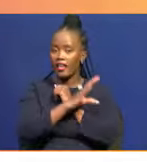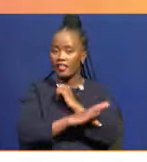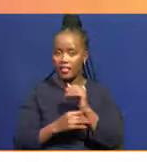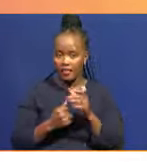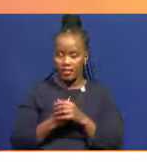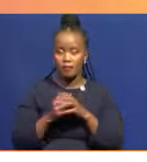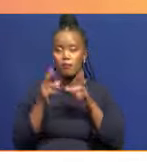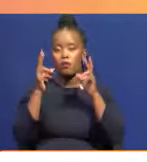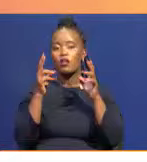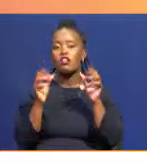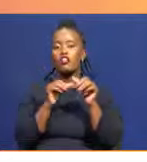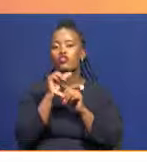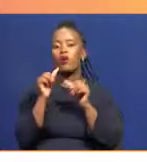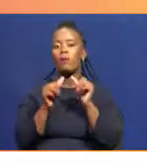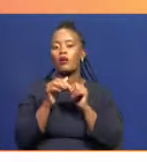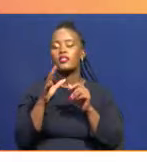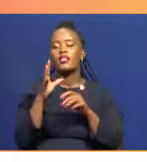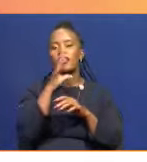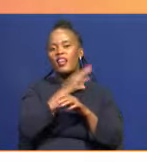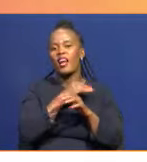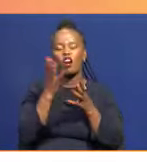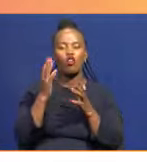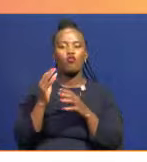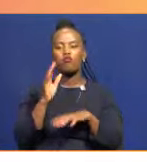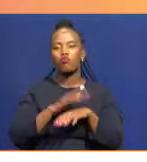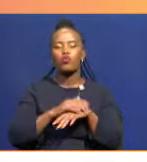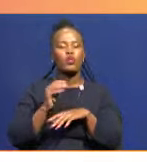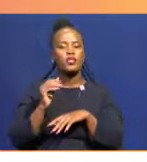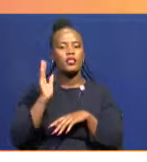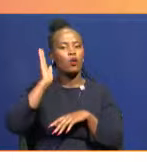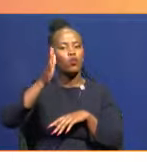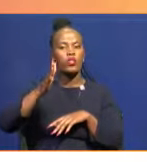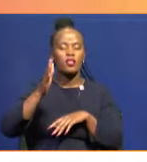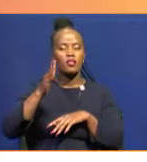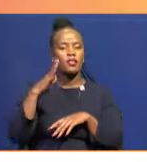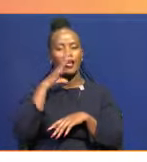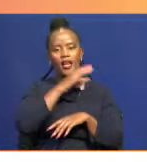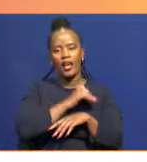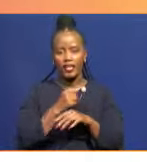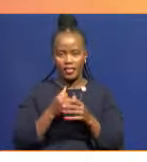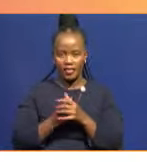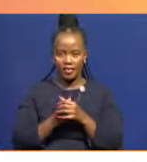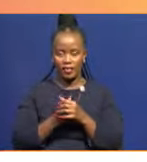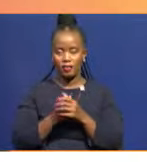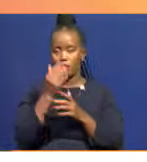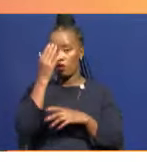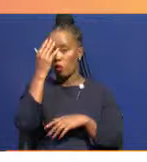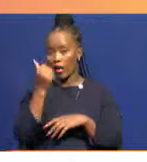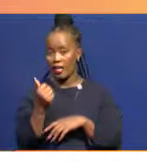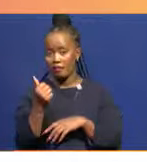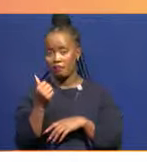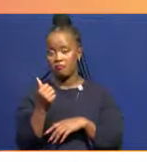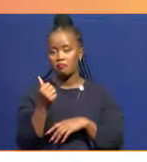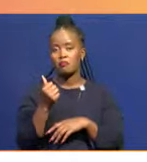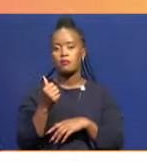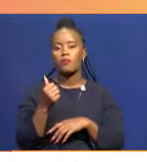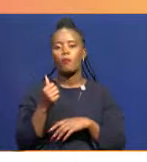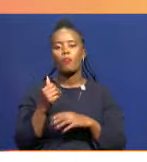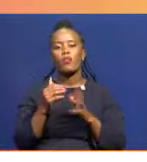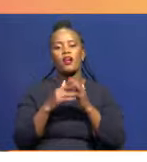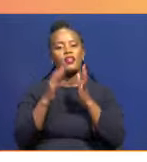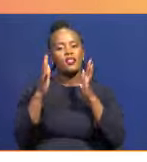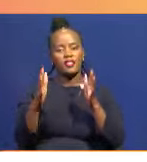nimetanja kukosa ile political goodwill ndio tunahitaji. Kwa sababu wabunge wetu wameweza